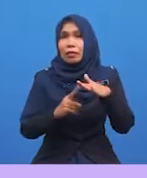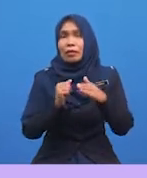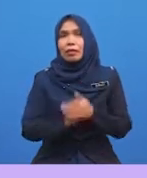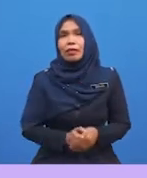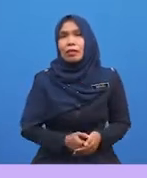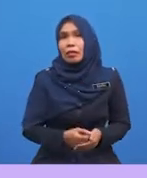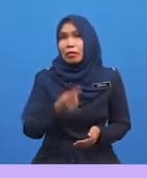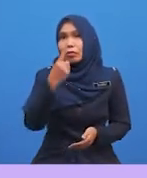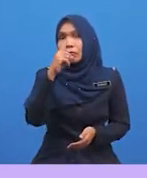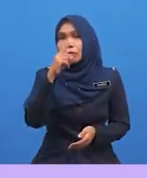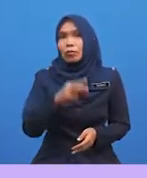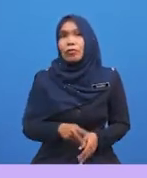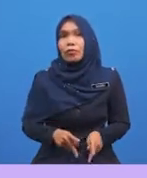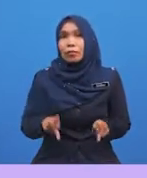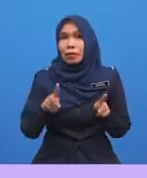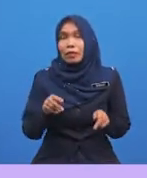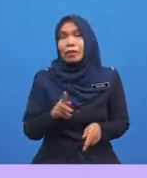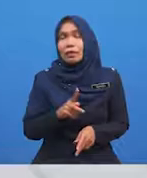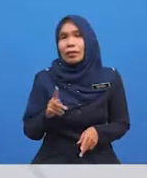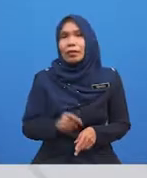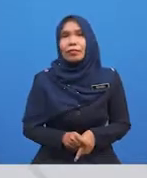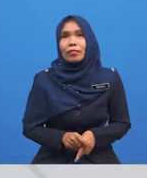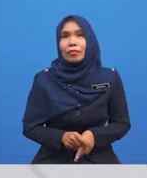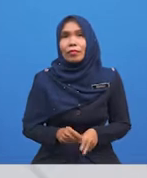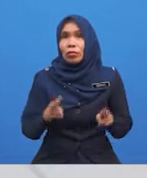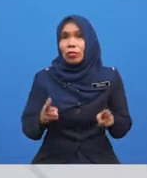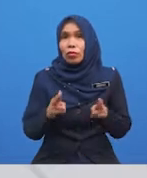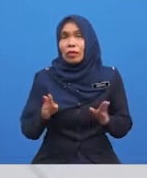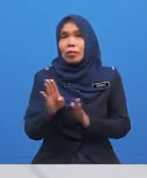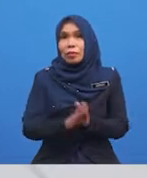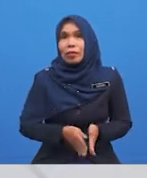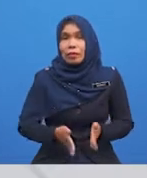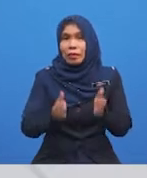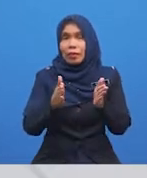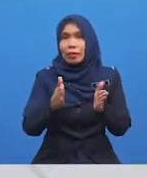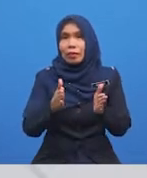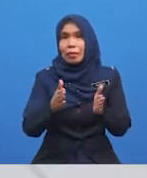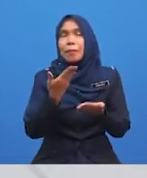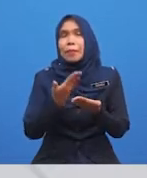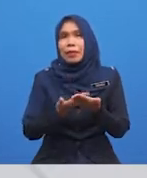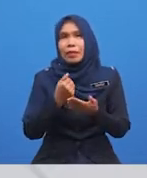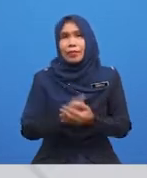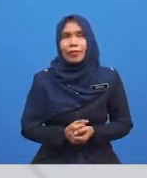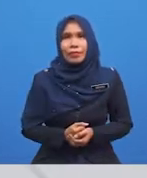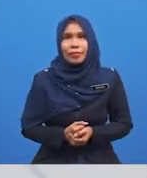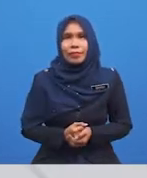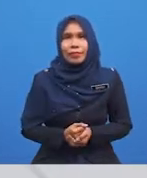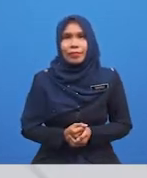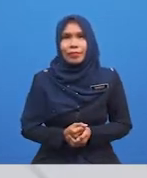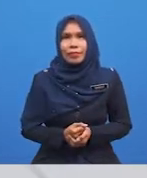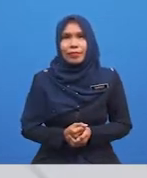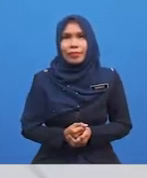pentadbiran berjalan lancar dan sempurna. Baiklah murid-murid, faktor dasar kerajaan dan